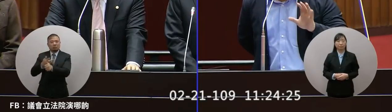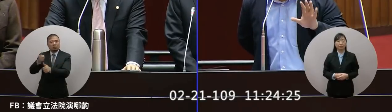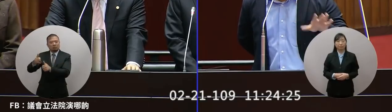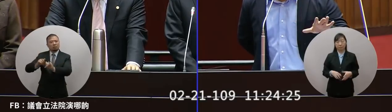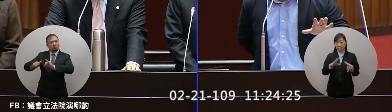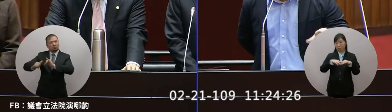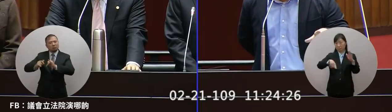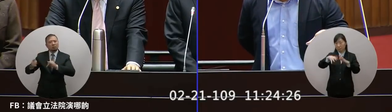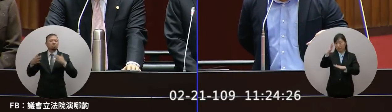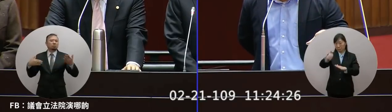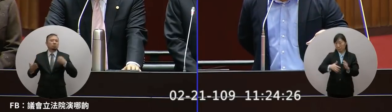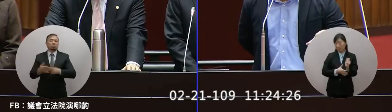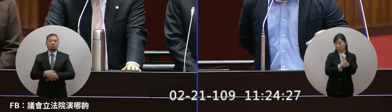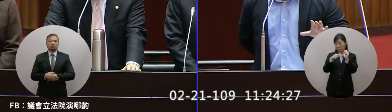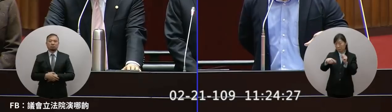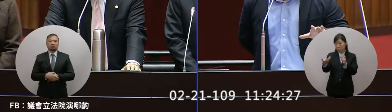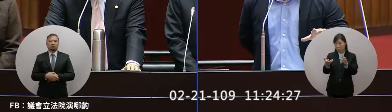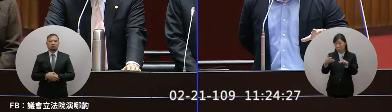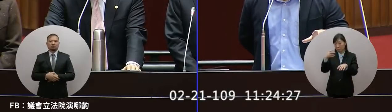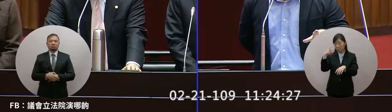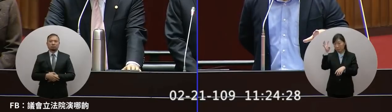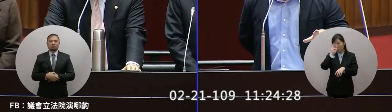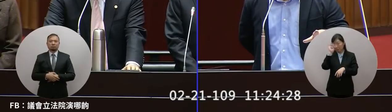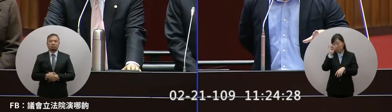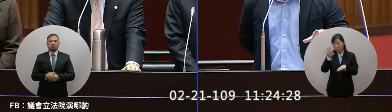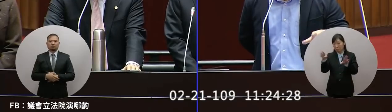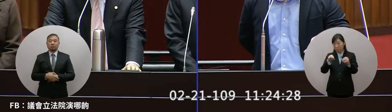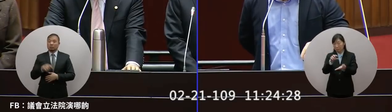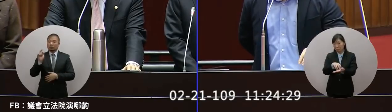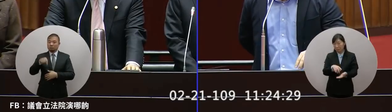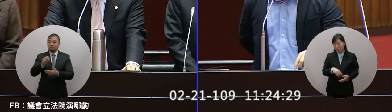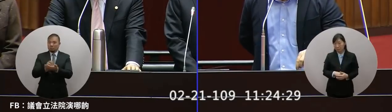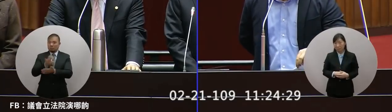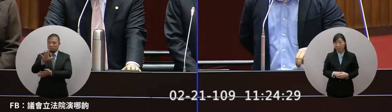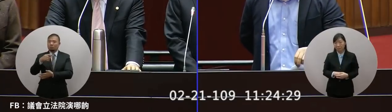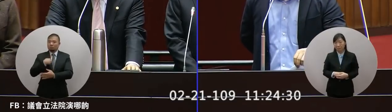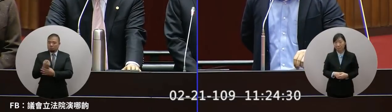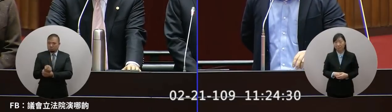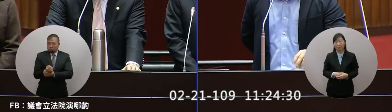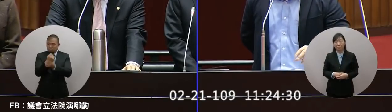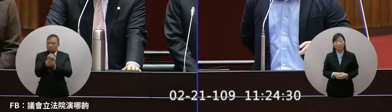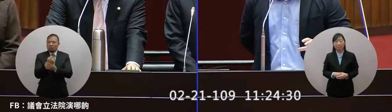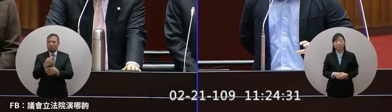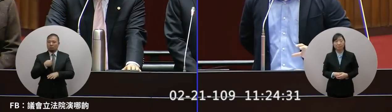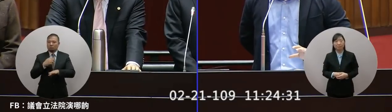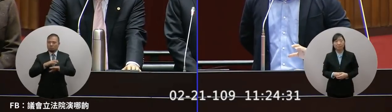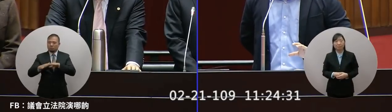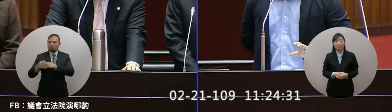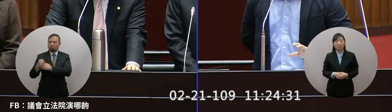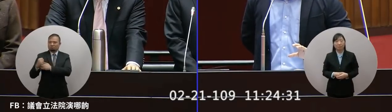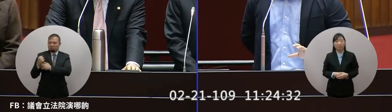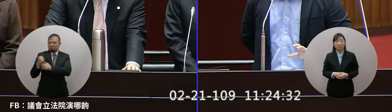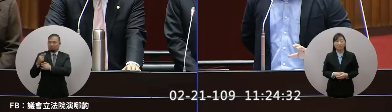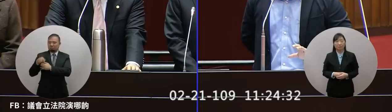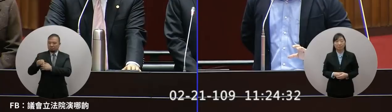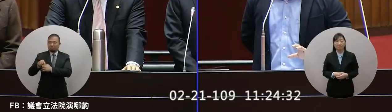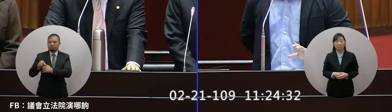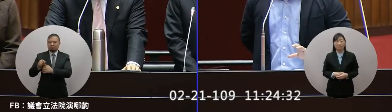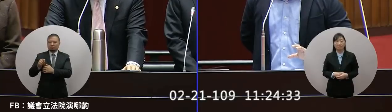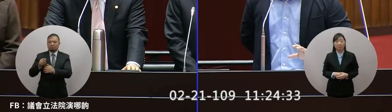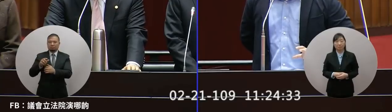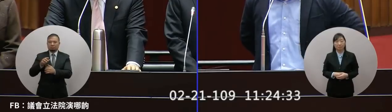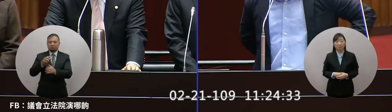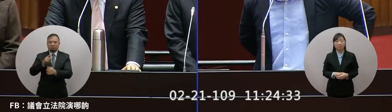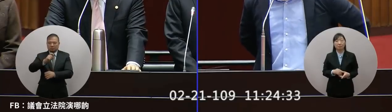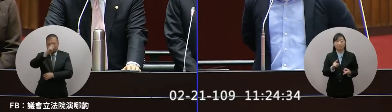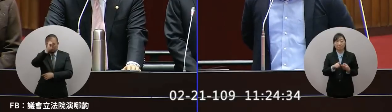院长是支持这个报告吗？ 我不但支持，是是，我会大力的希望真相早